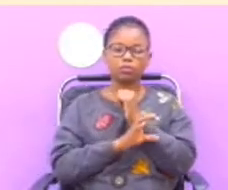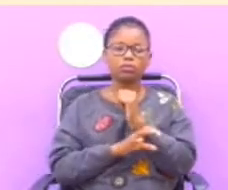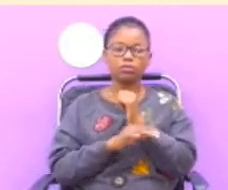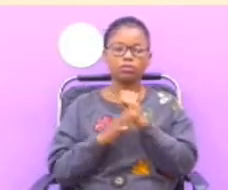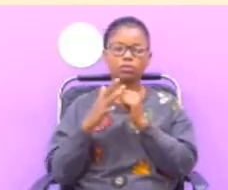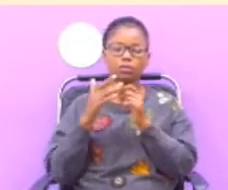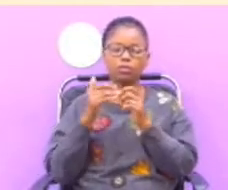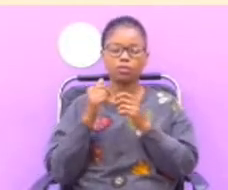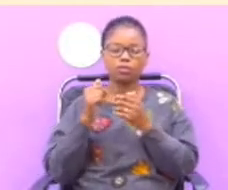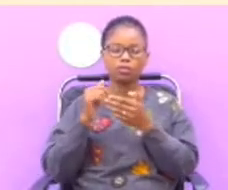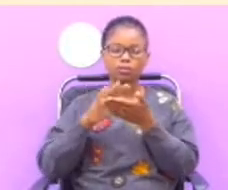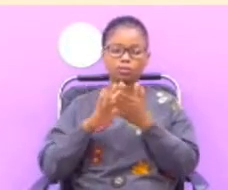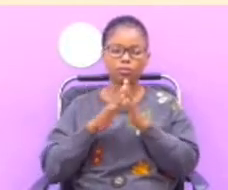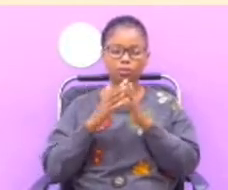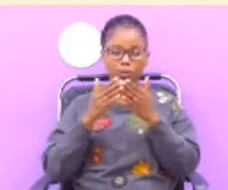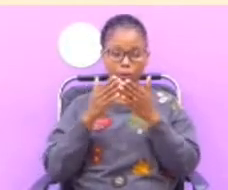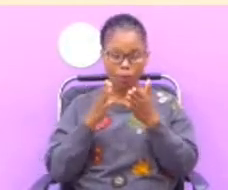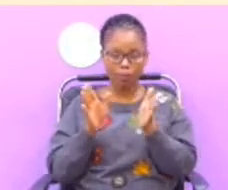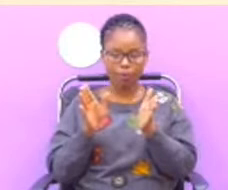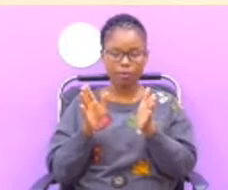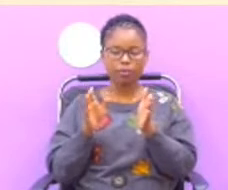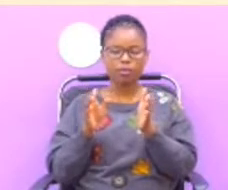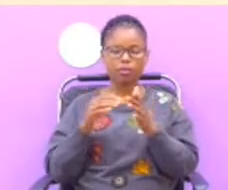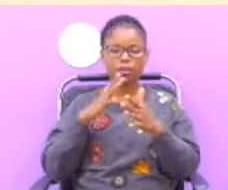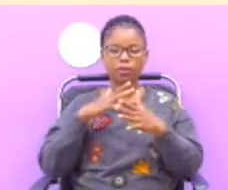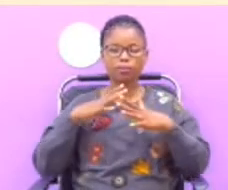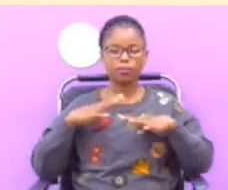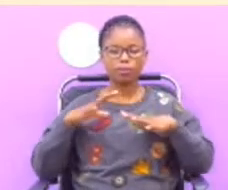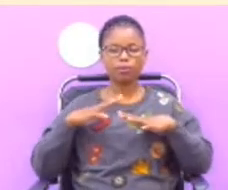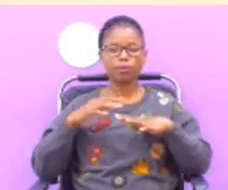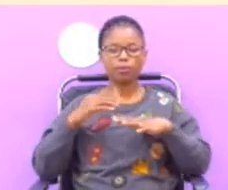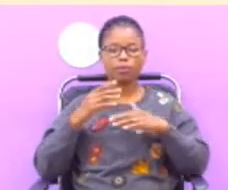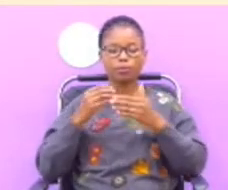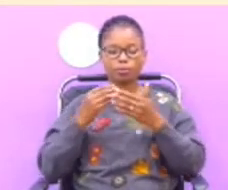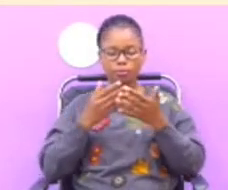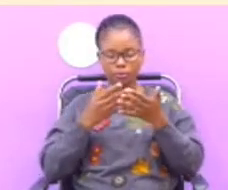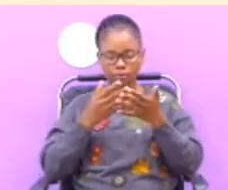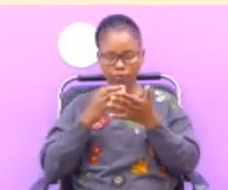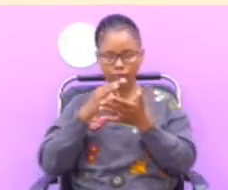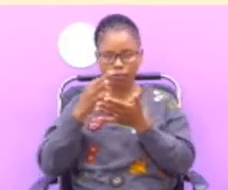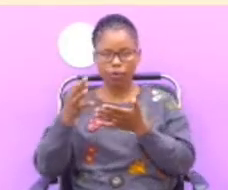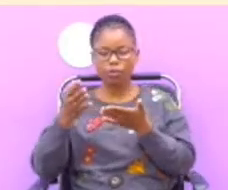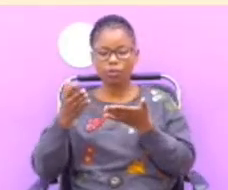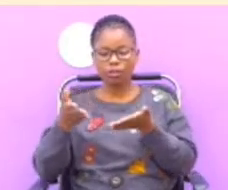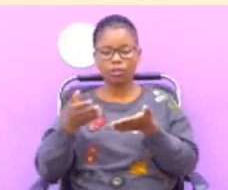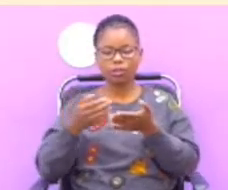ũgatwekũka arĩa othe maũtũire magaitĩka kũgirĩka